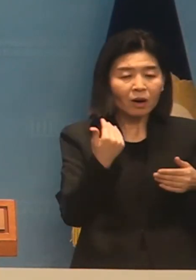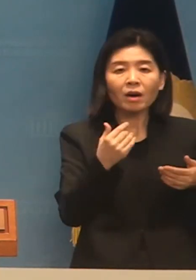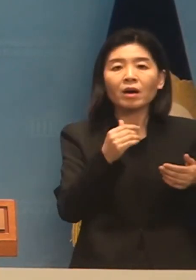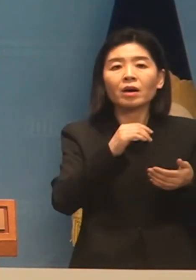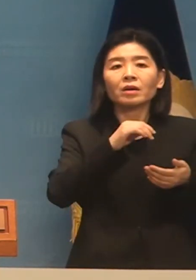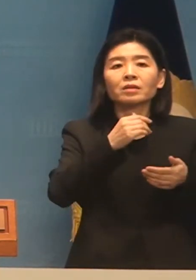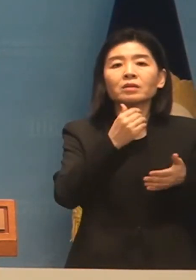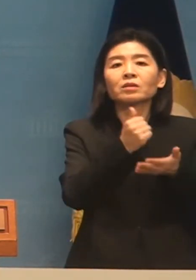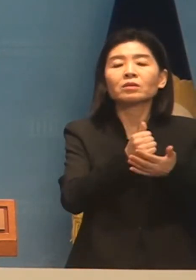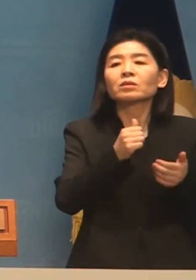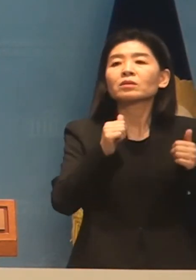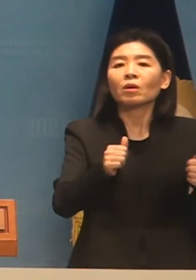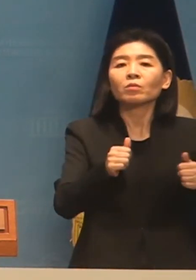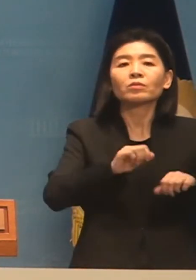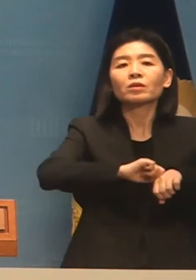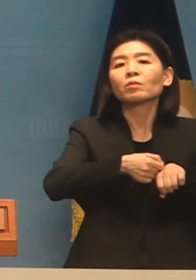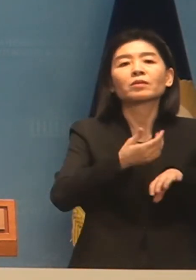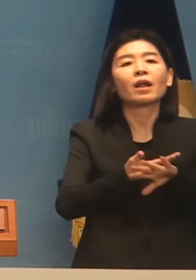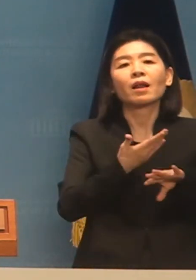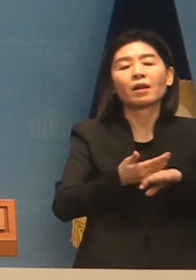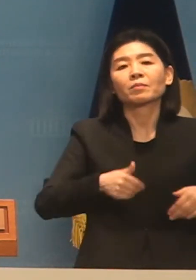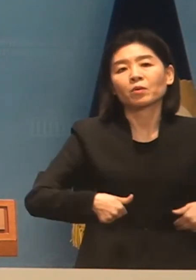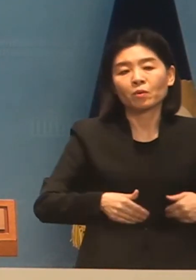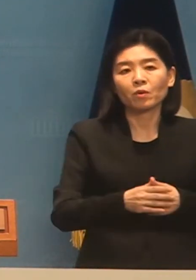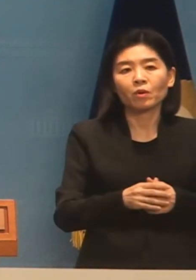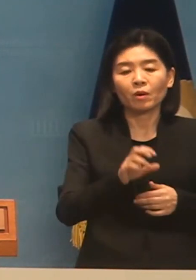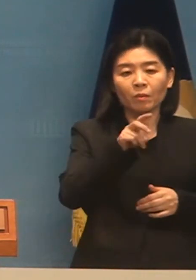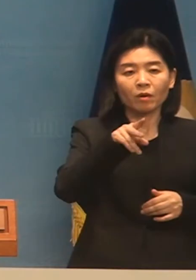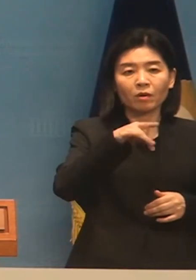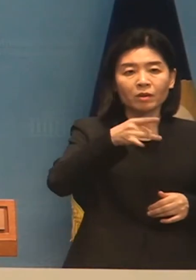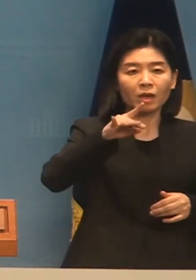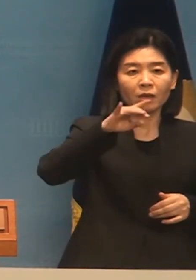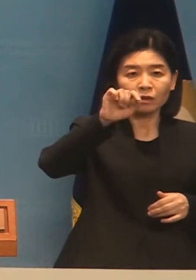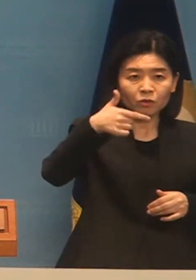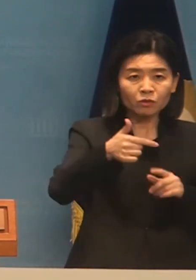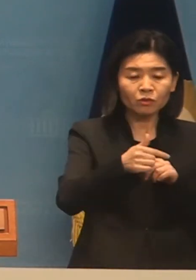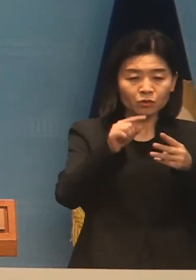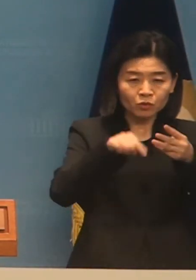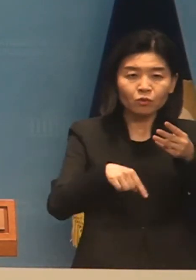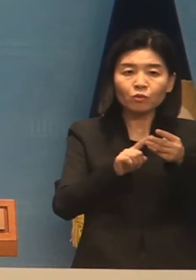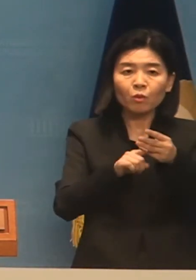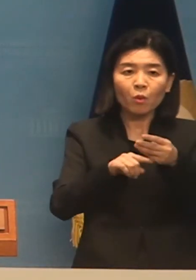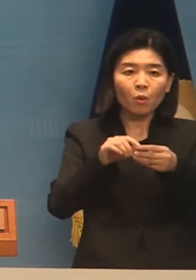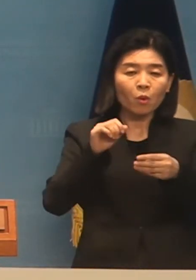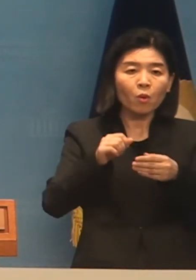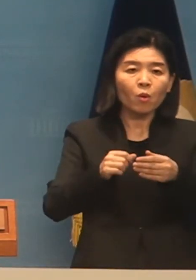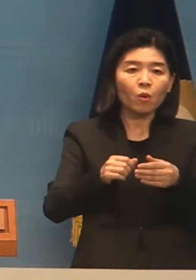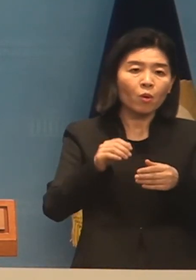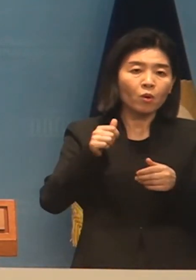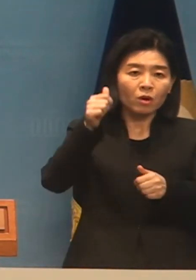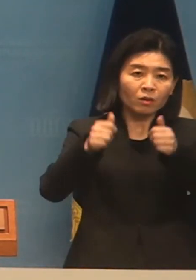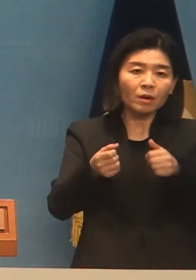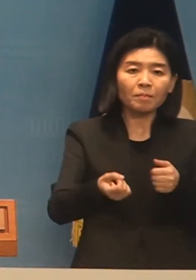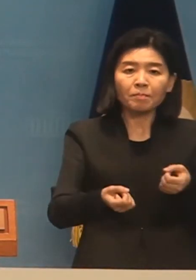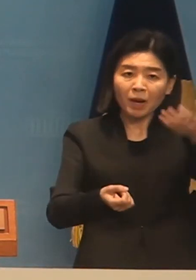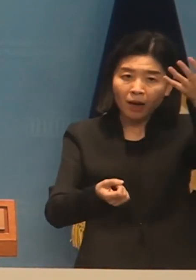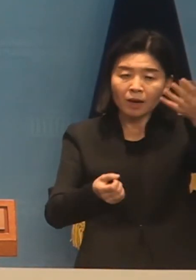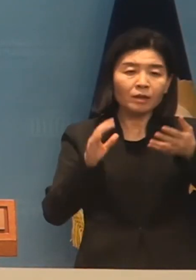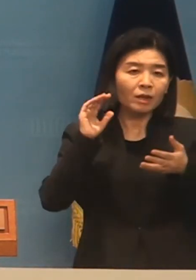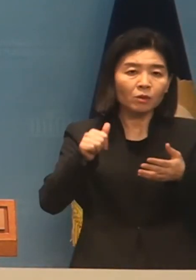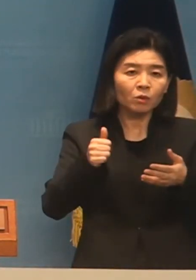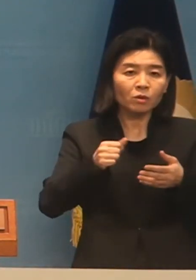처분을 해야 마땅합니다. 아울러 명태균이 윤석열 후보의 경선 승리와 대통령 당선을